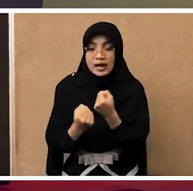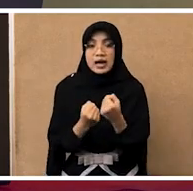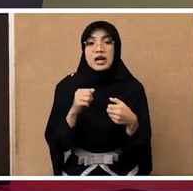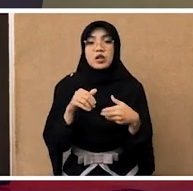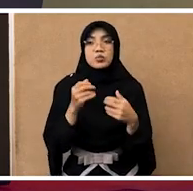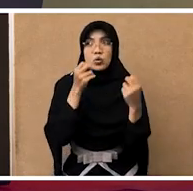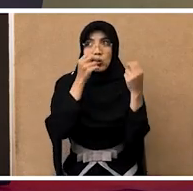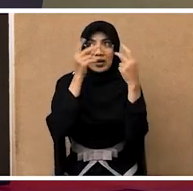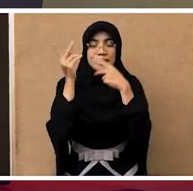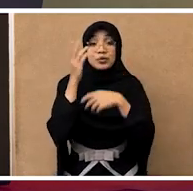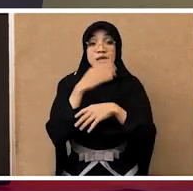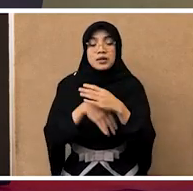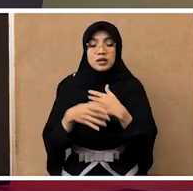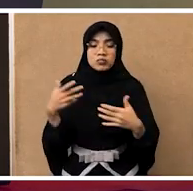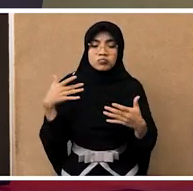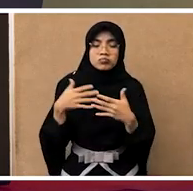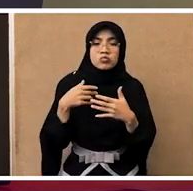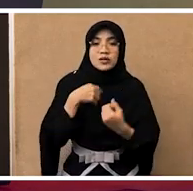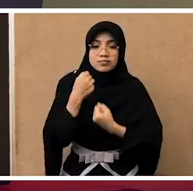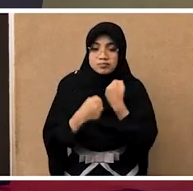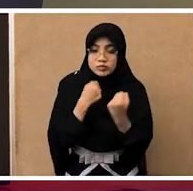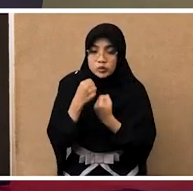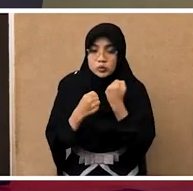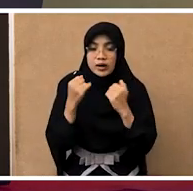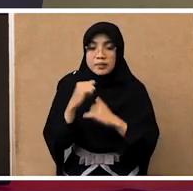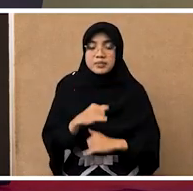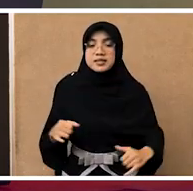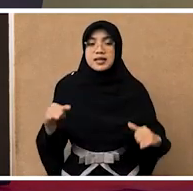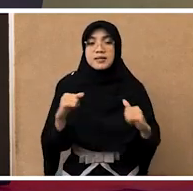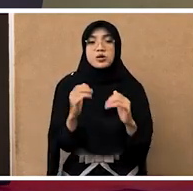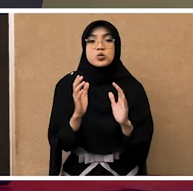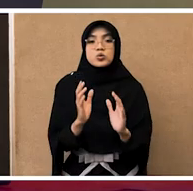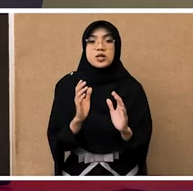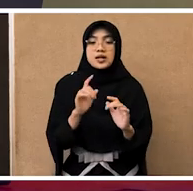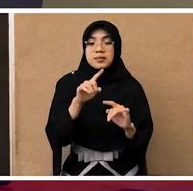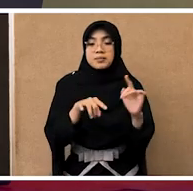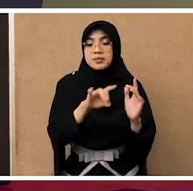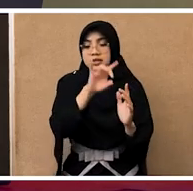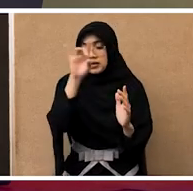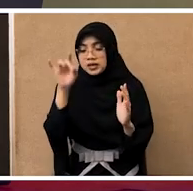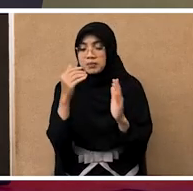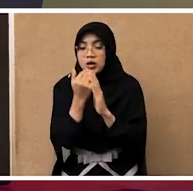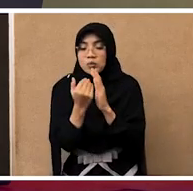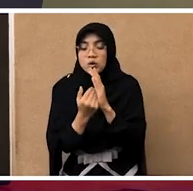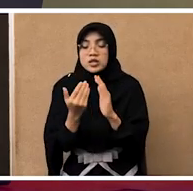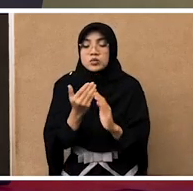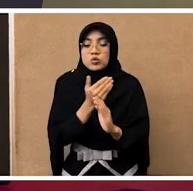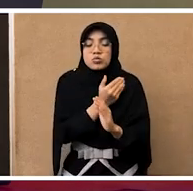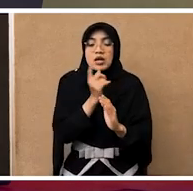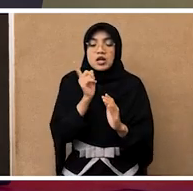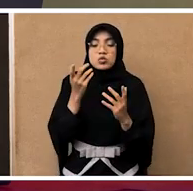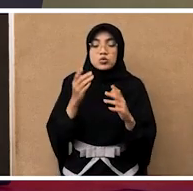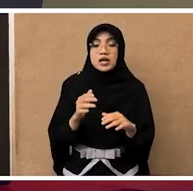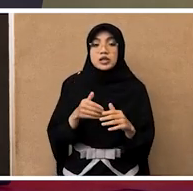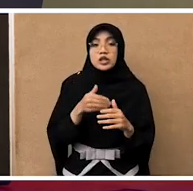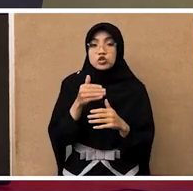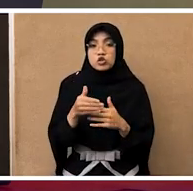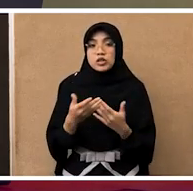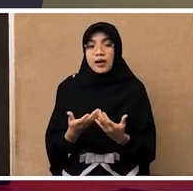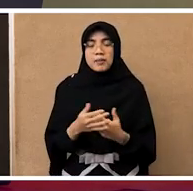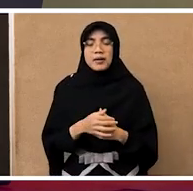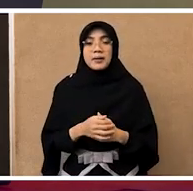konsep disabilitas yang selama ini sudah diperjuangkan bersama-sama gitu dengan berbagai peraturan yang sudah ada sebelumnya kemudian